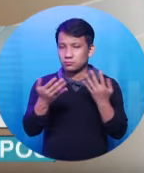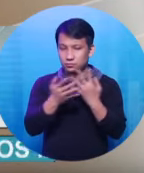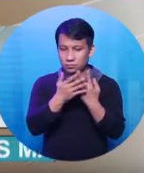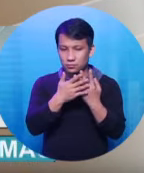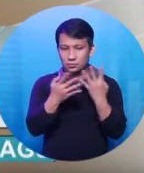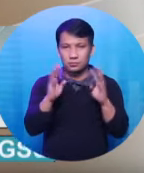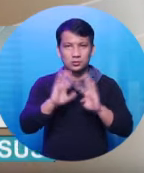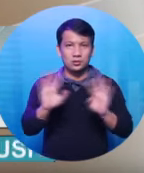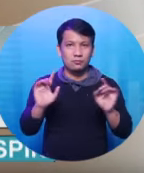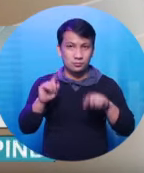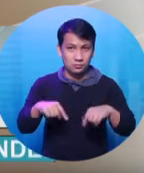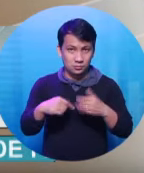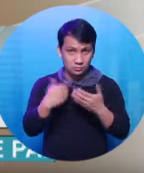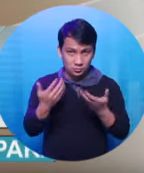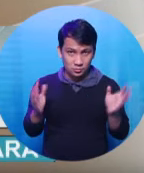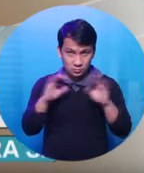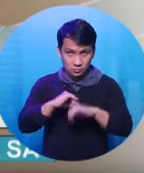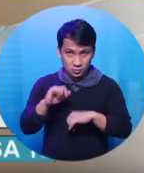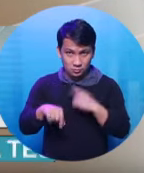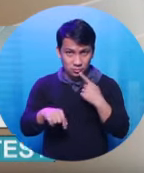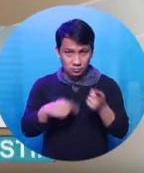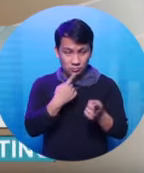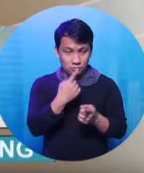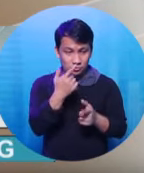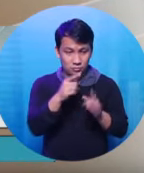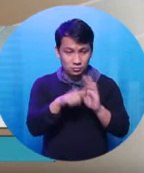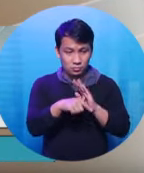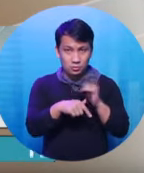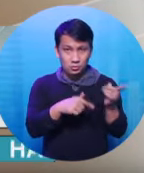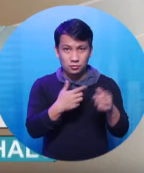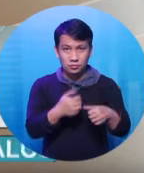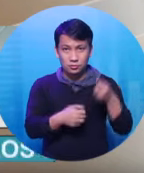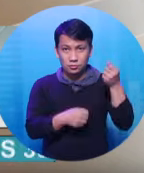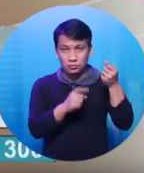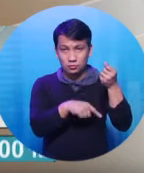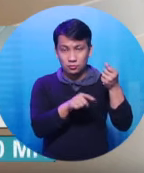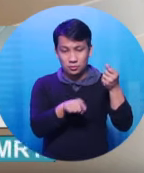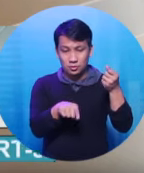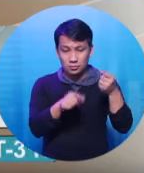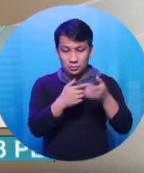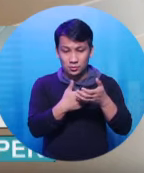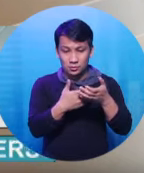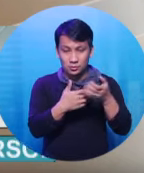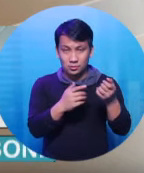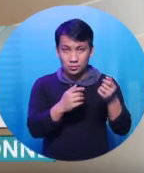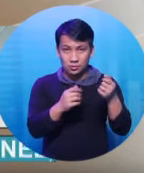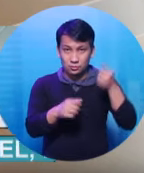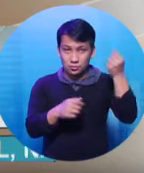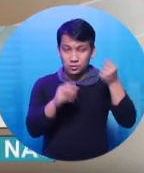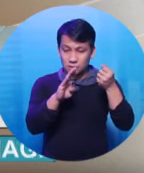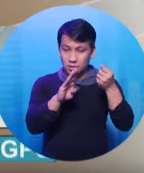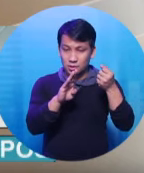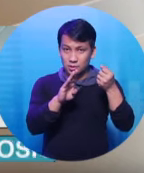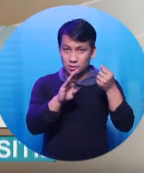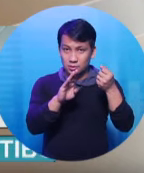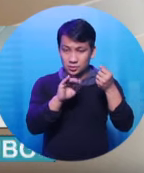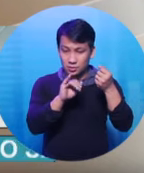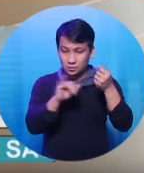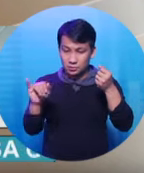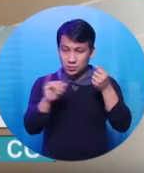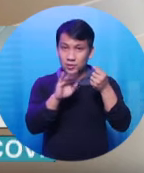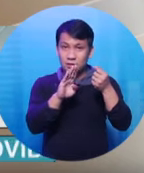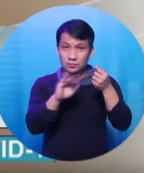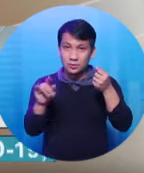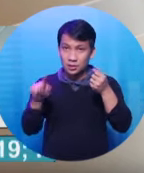ng gagawin po natin itong sinabi kanina, na i-hold po siya sa immigration jail facility kapag siya